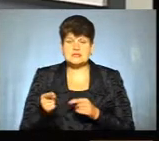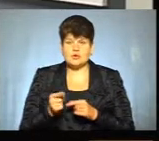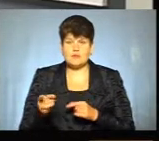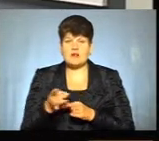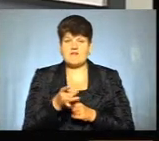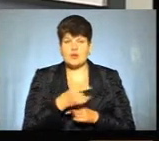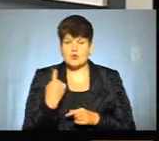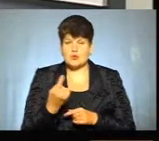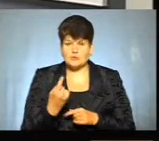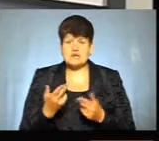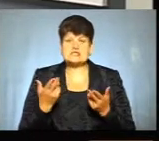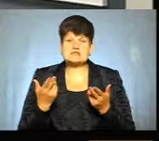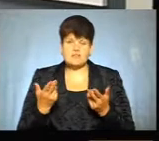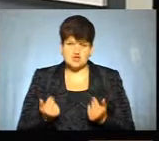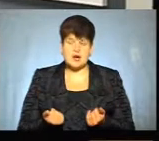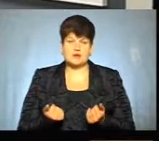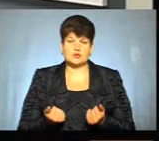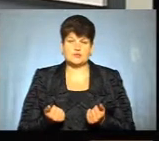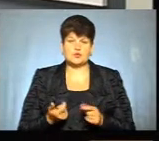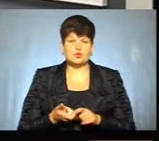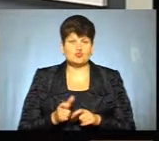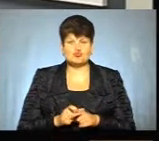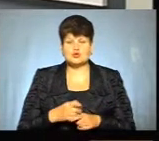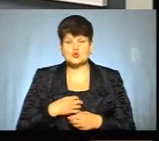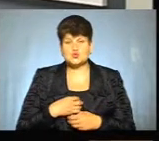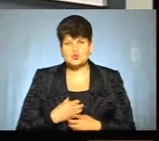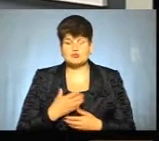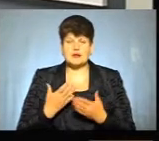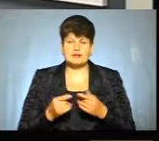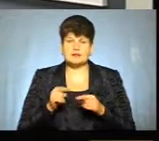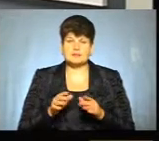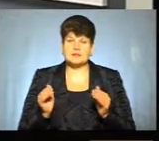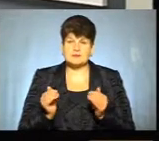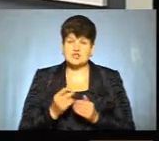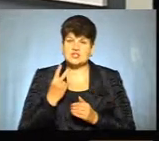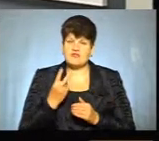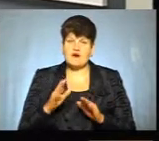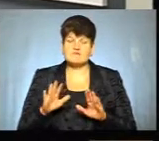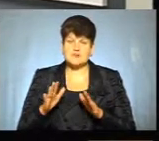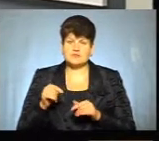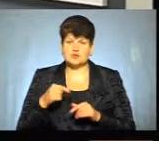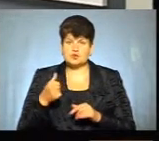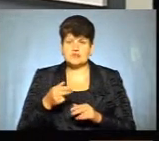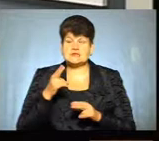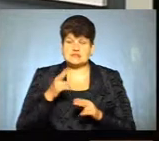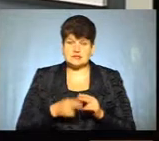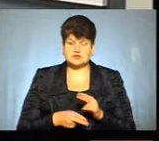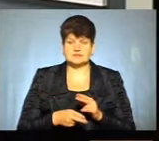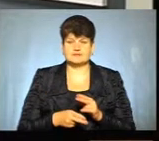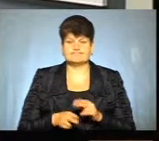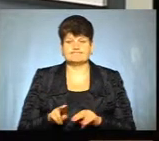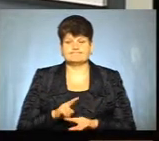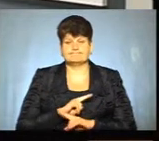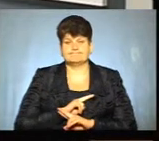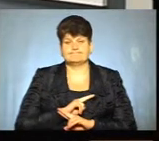області. Звичайно, дуже сумно, але тим не менше в цьому році два випадки дійсно завершились летально.